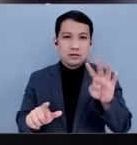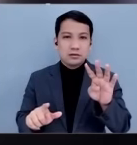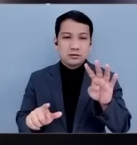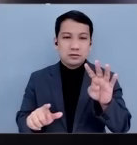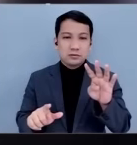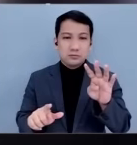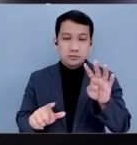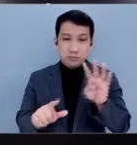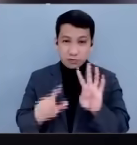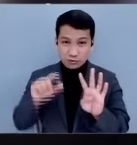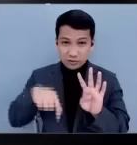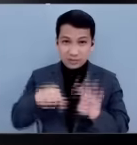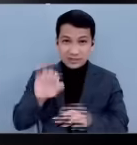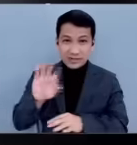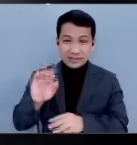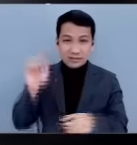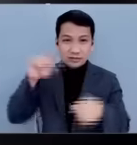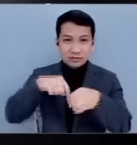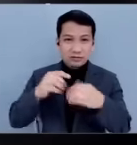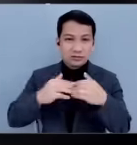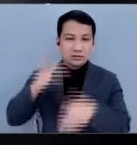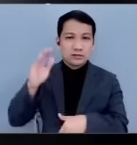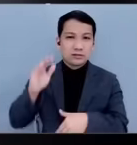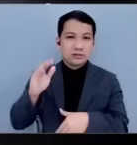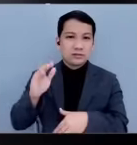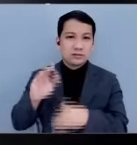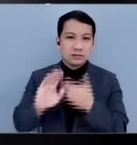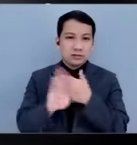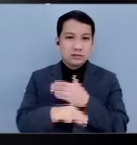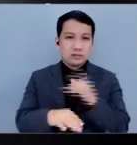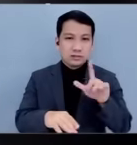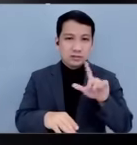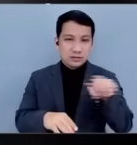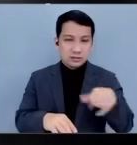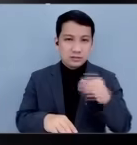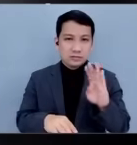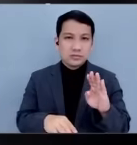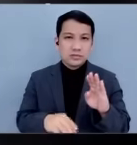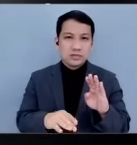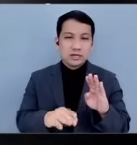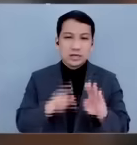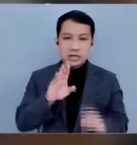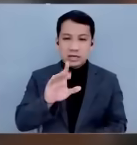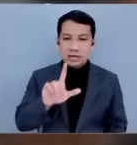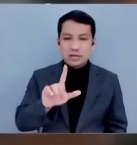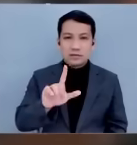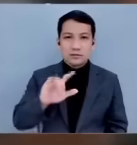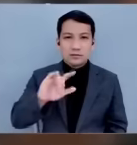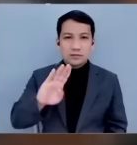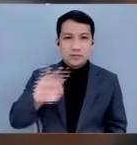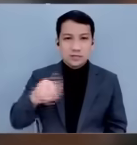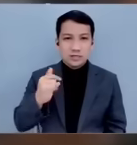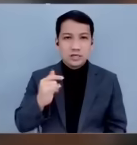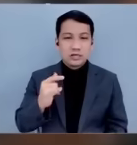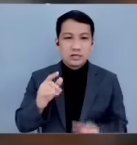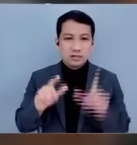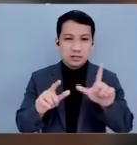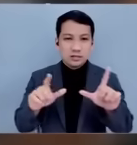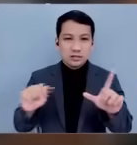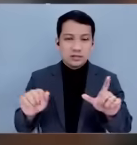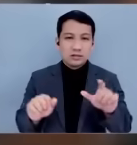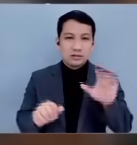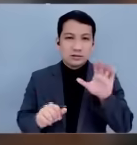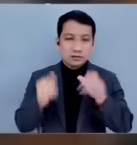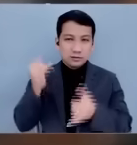LeBron. Itong pinakamalaking fourth quarter comeback ni LBJ sa kanyang NBA career. Nagtapos ang laban ng Lakers at Clippers sa final score